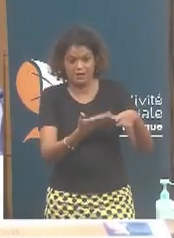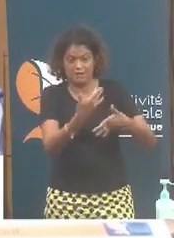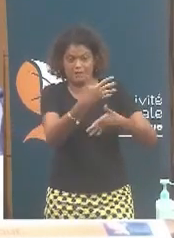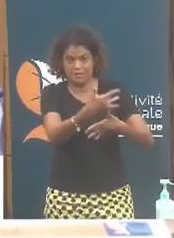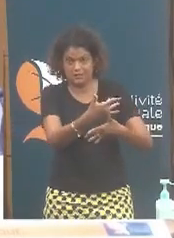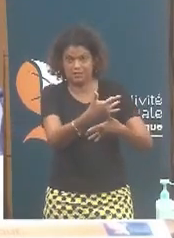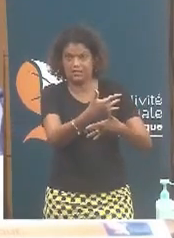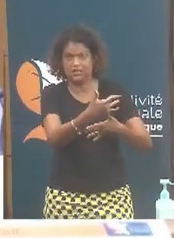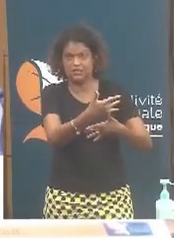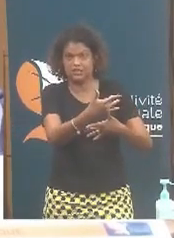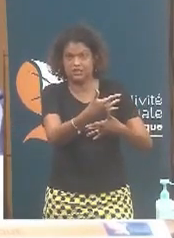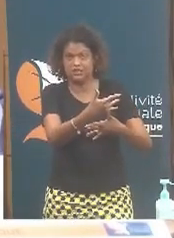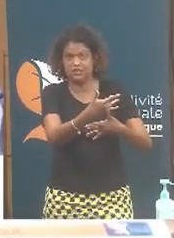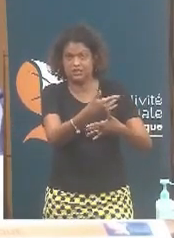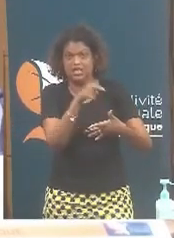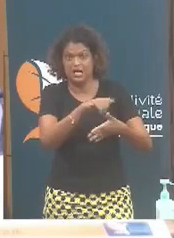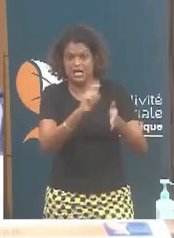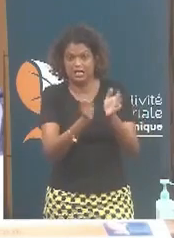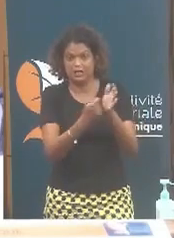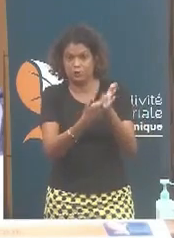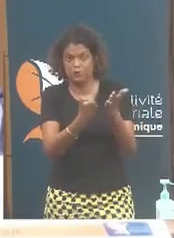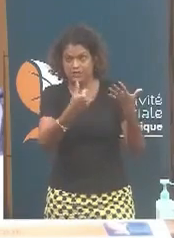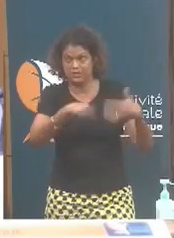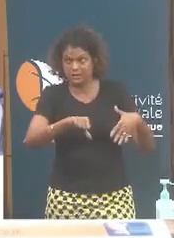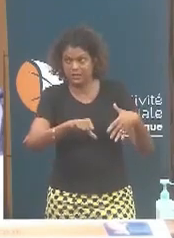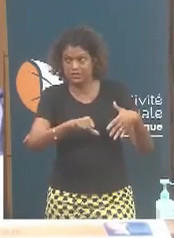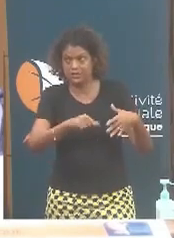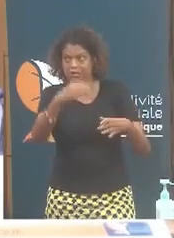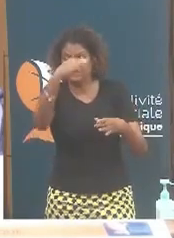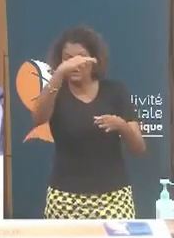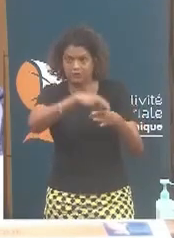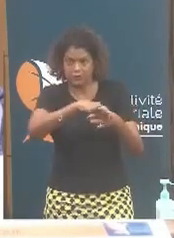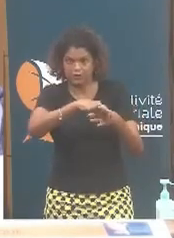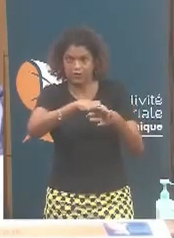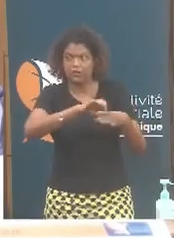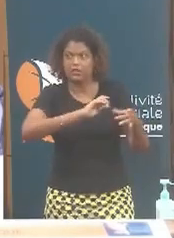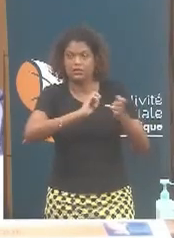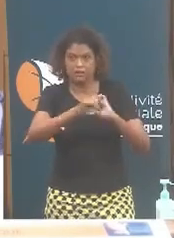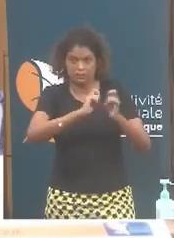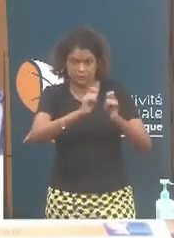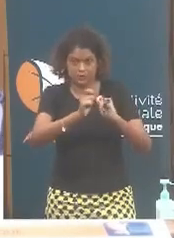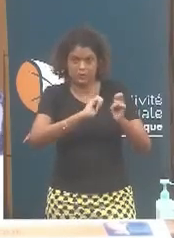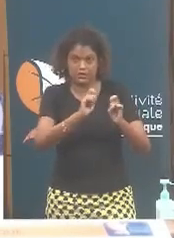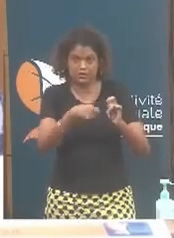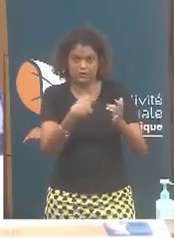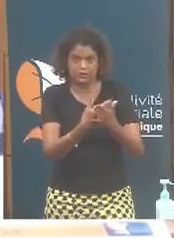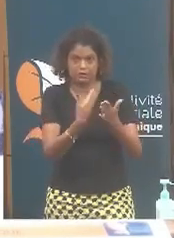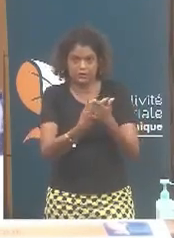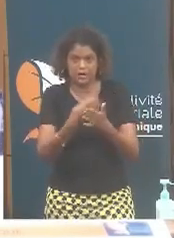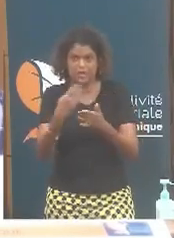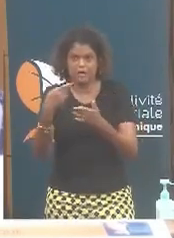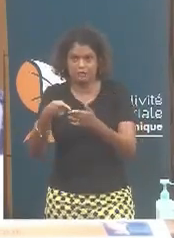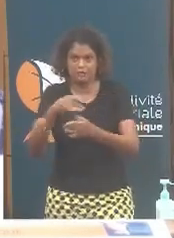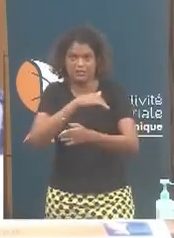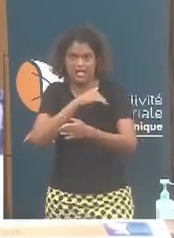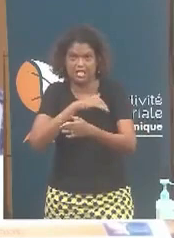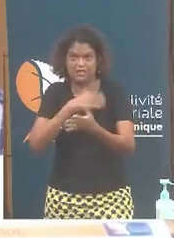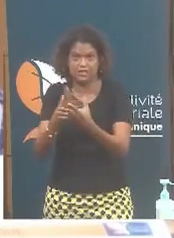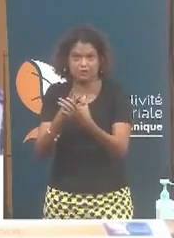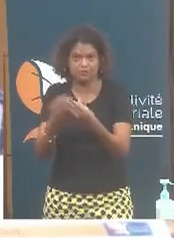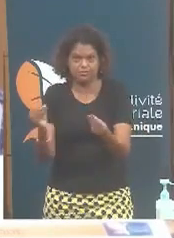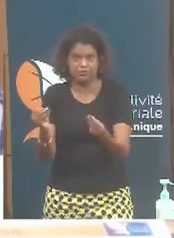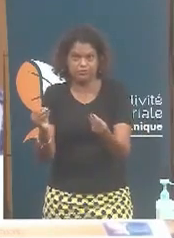Martinique, en 2016, a voté une délibération pour dissoudre cette agence qui avait été créée